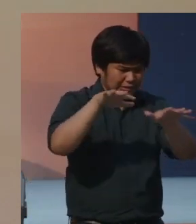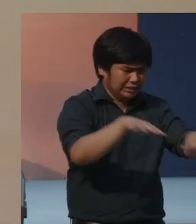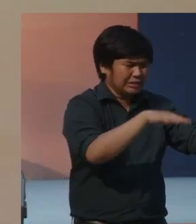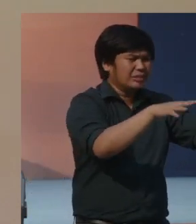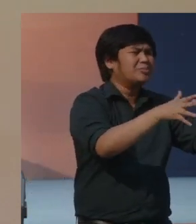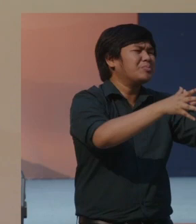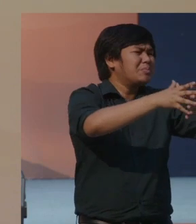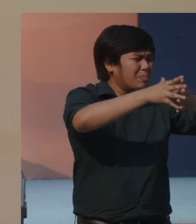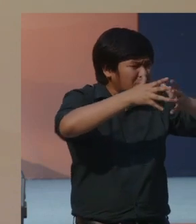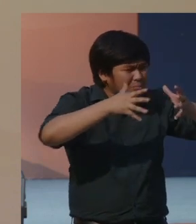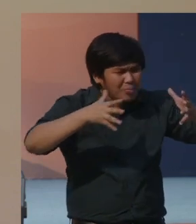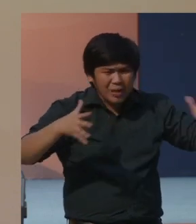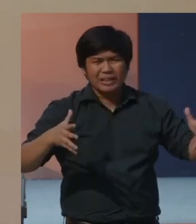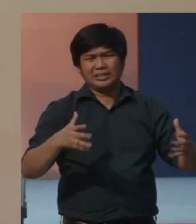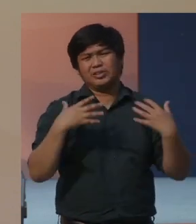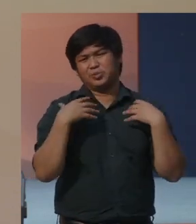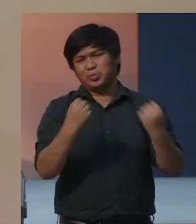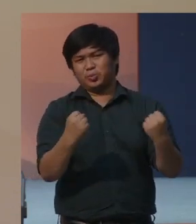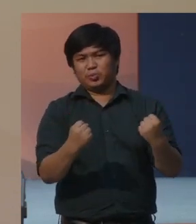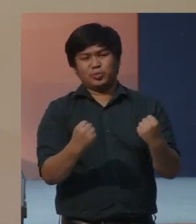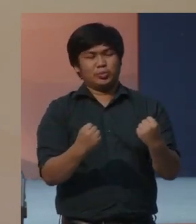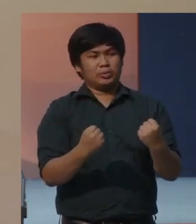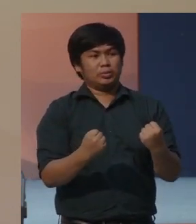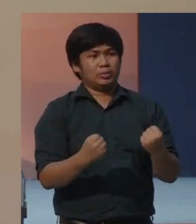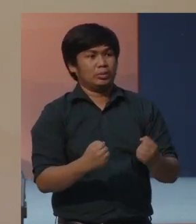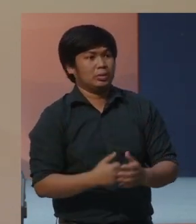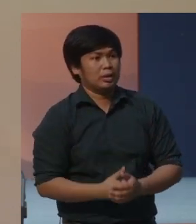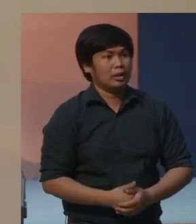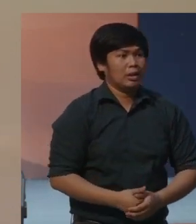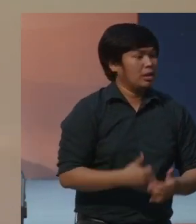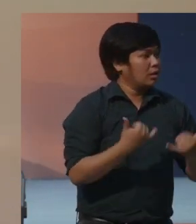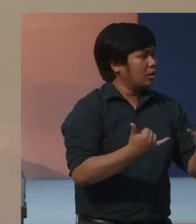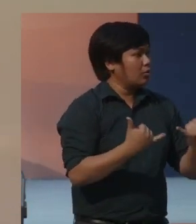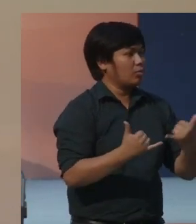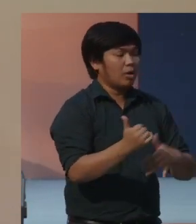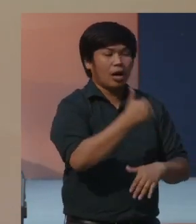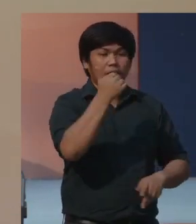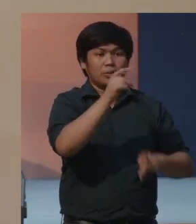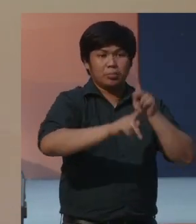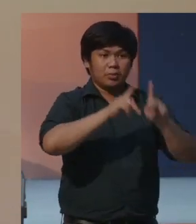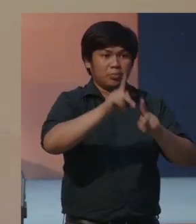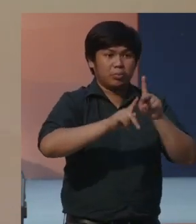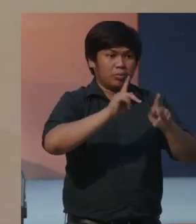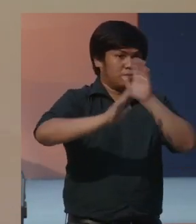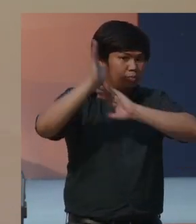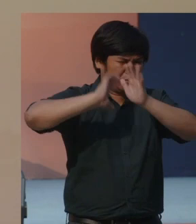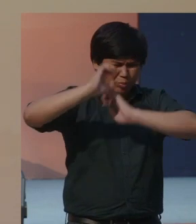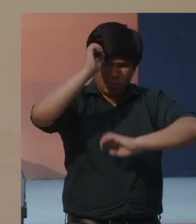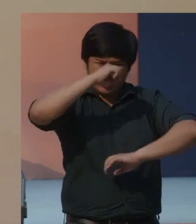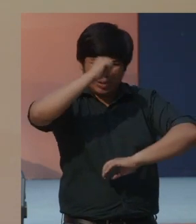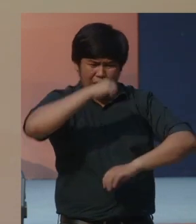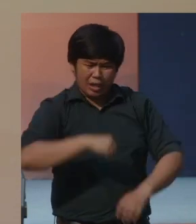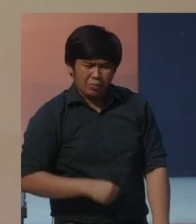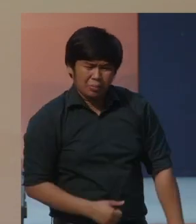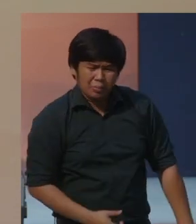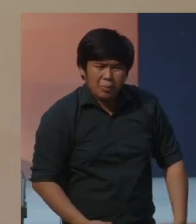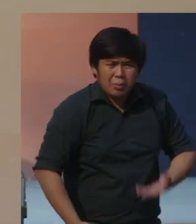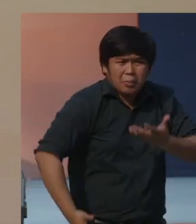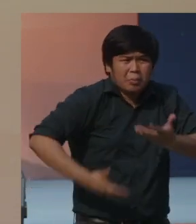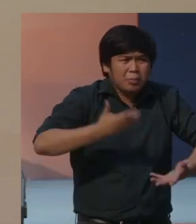Jordan. So nung sila itumawid, ang sabi ng ibang komentarista, na maaring as wide